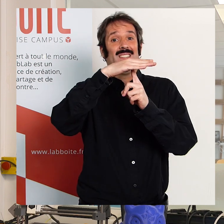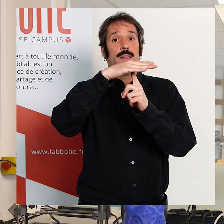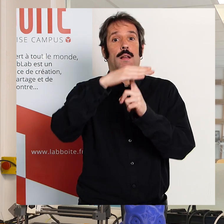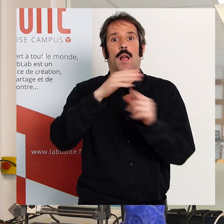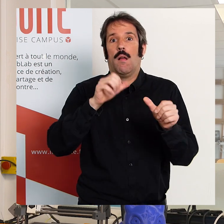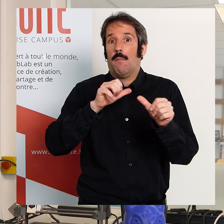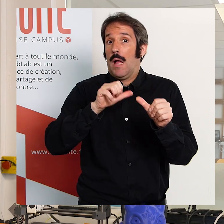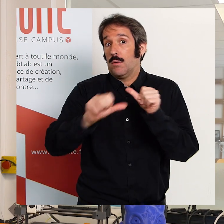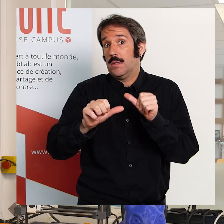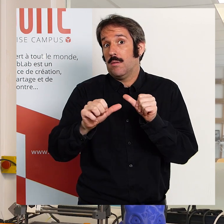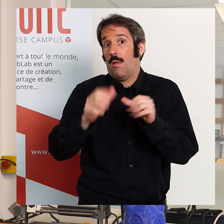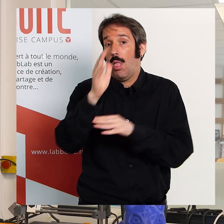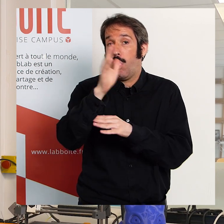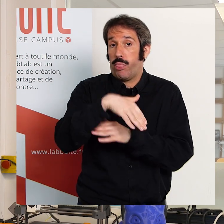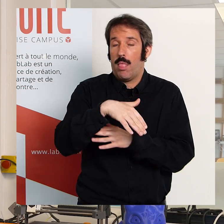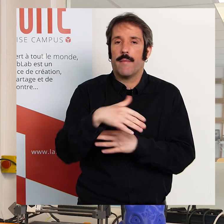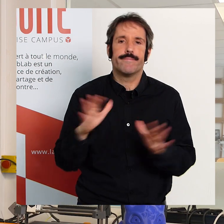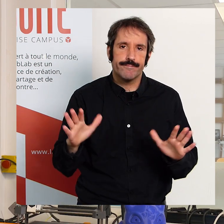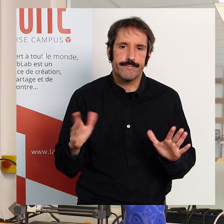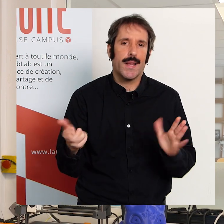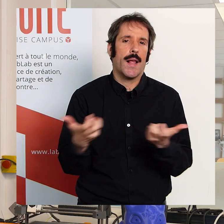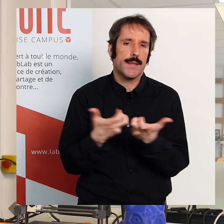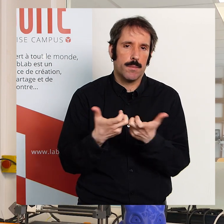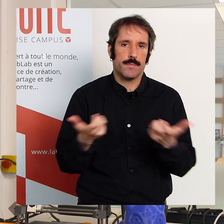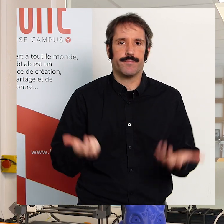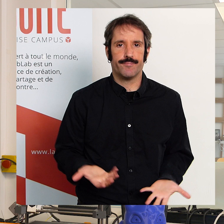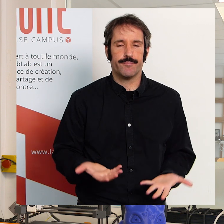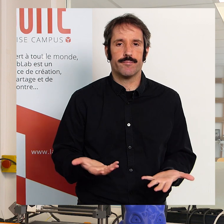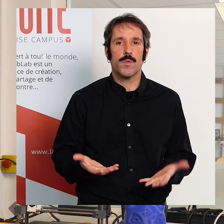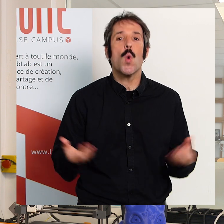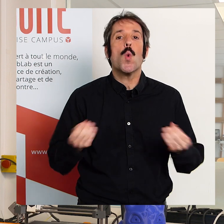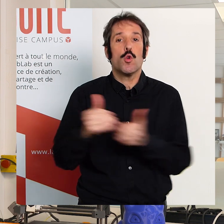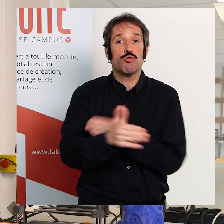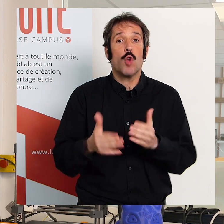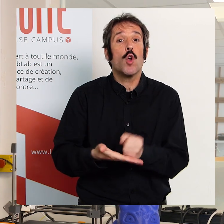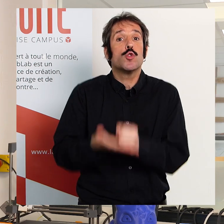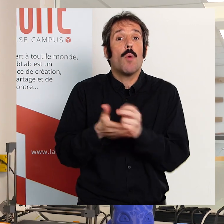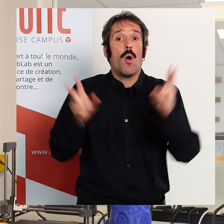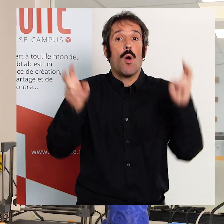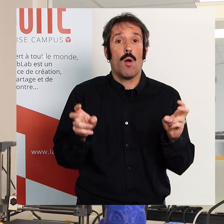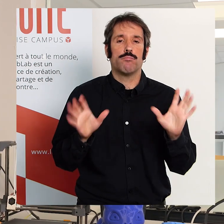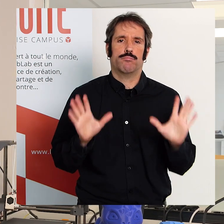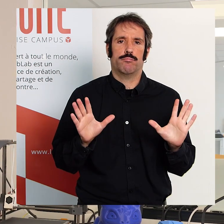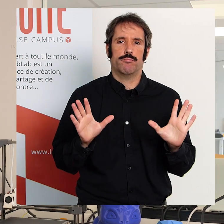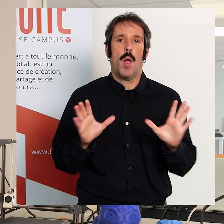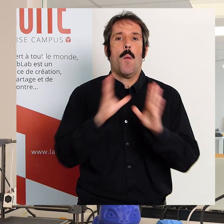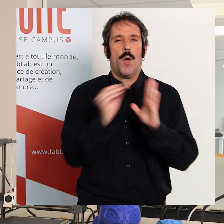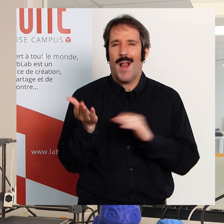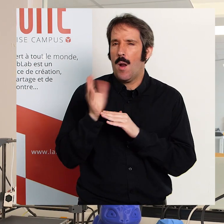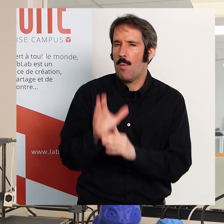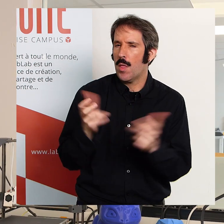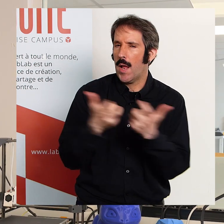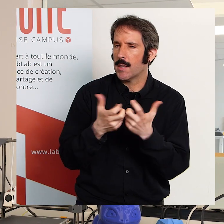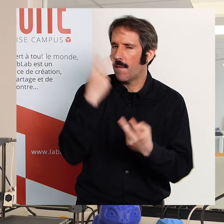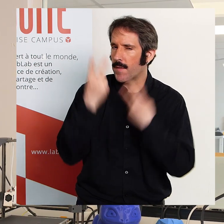vous devrez mettre des supports, sinon ils vont forcément tomber au moment de l'impression. Donc ça se fait dans le champ support. Et avant ça, je vais me